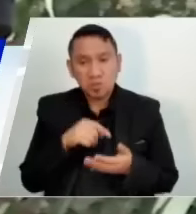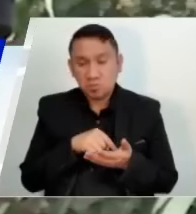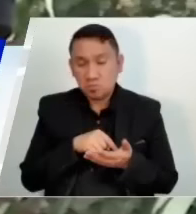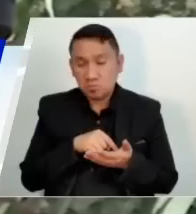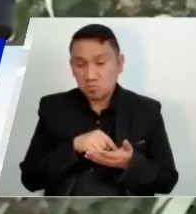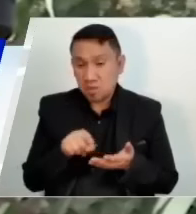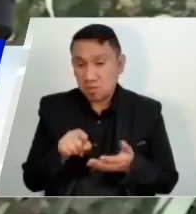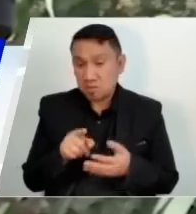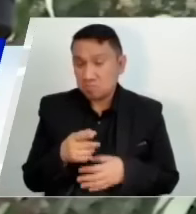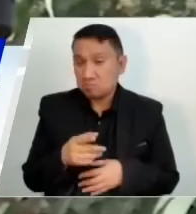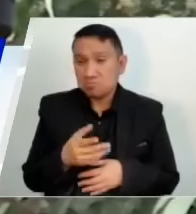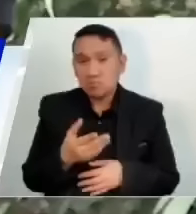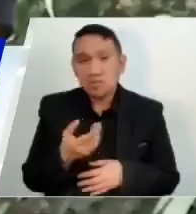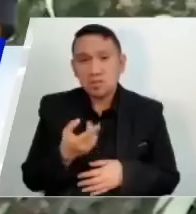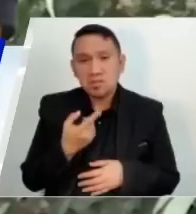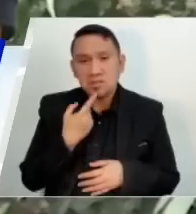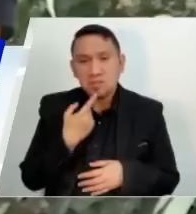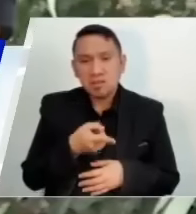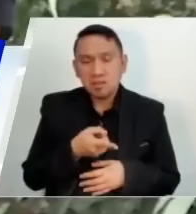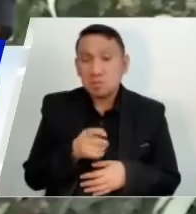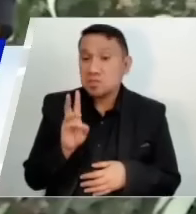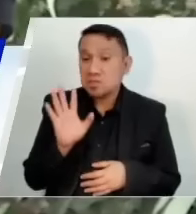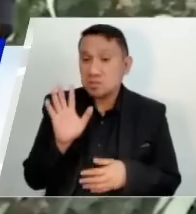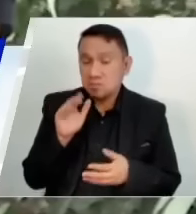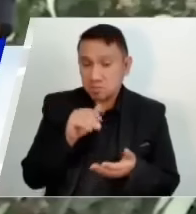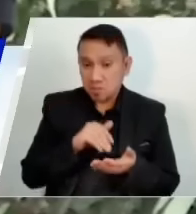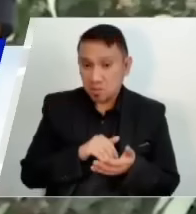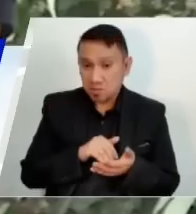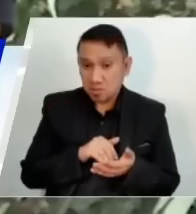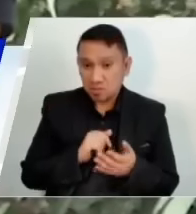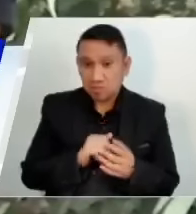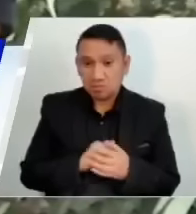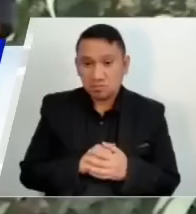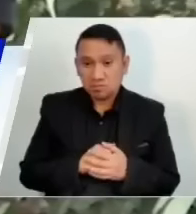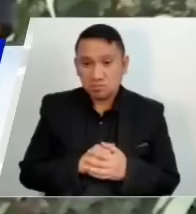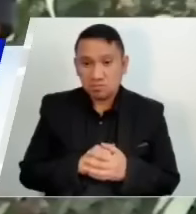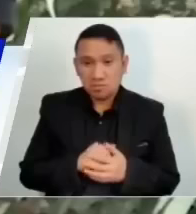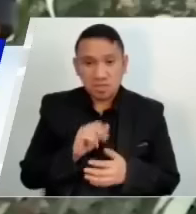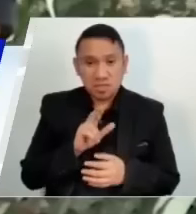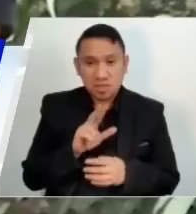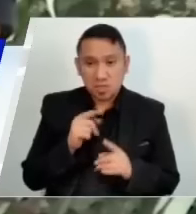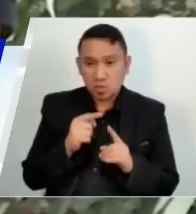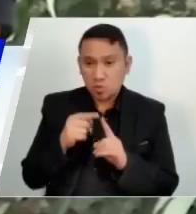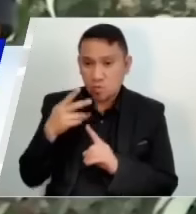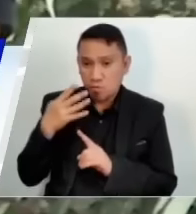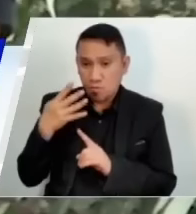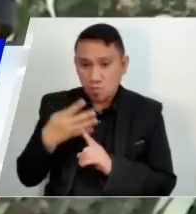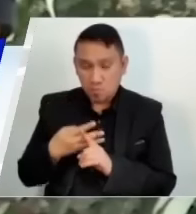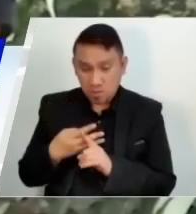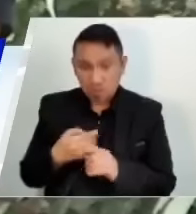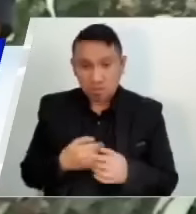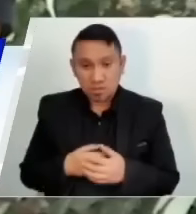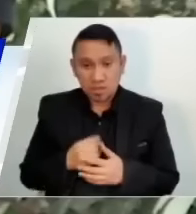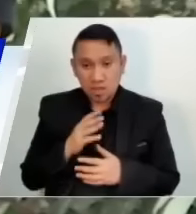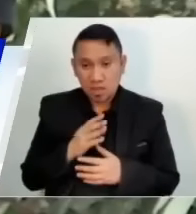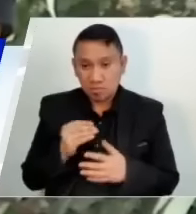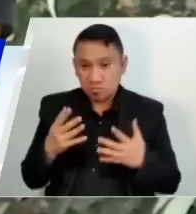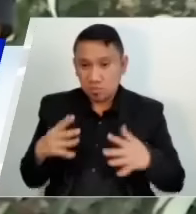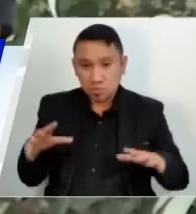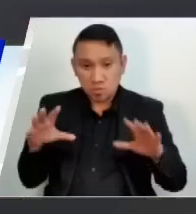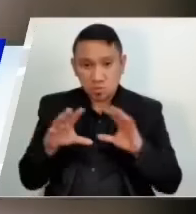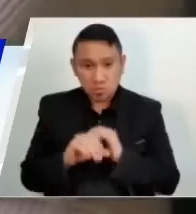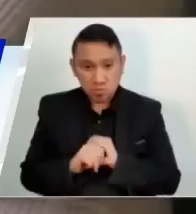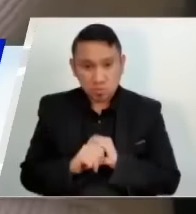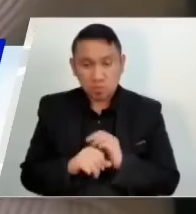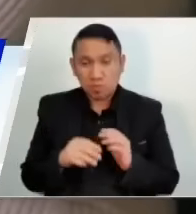niya, 65,000 daw po, 3 to 4 months. Tapos na daw po yun lahat, magkakasenomar na daw po